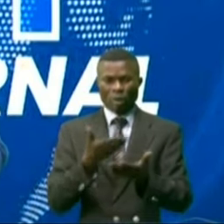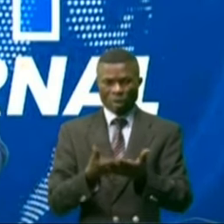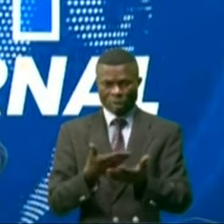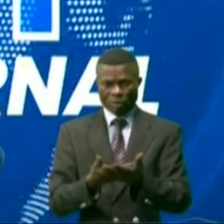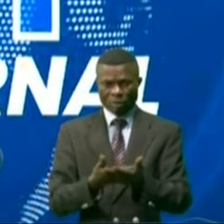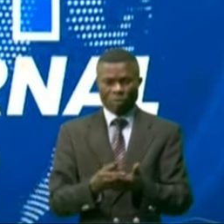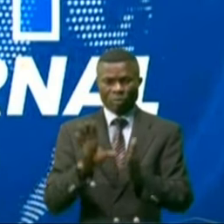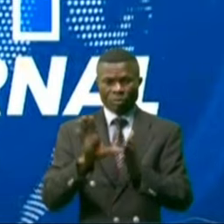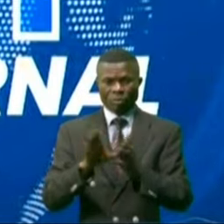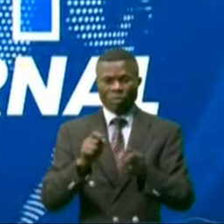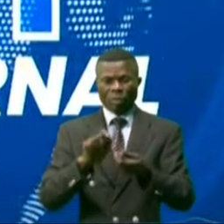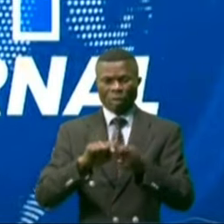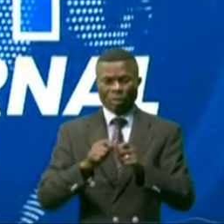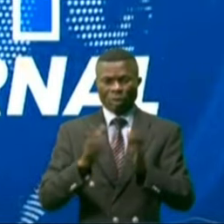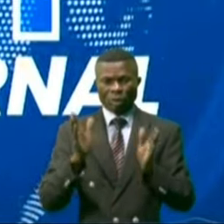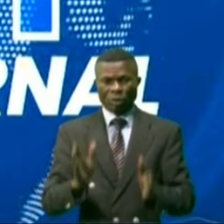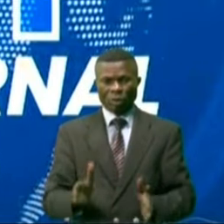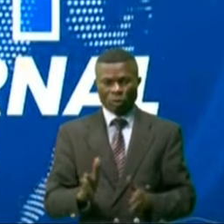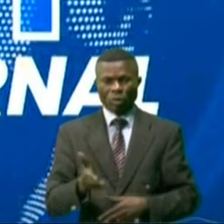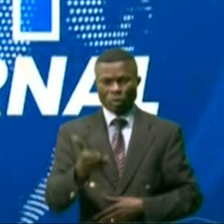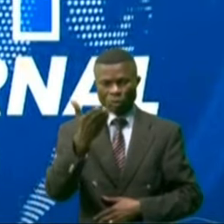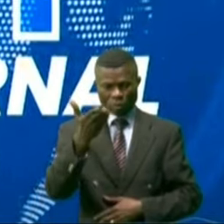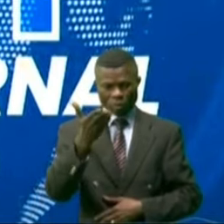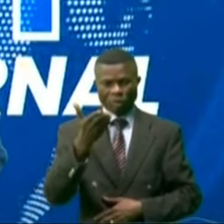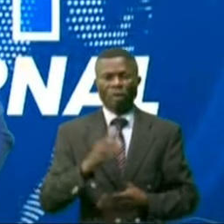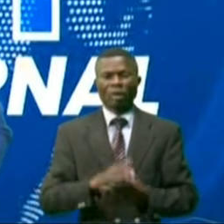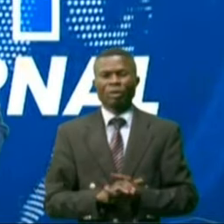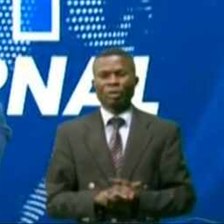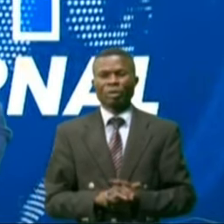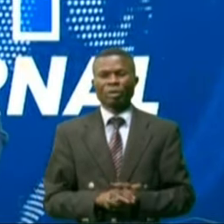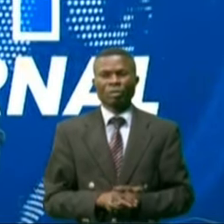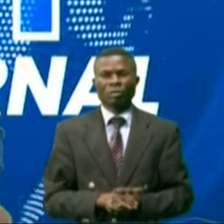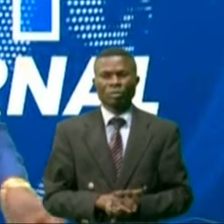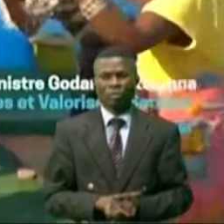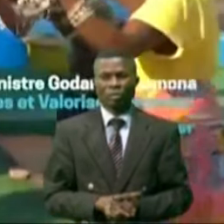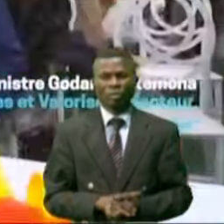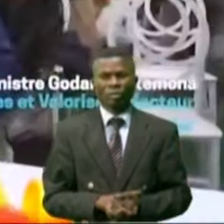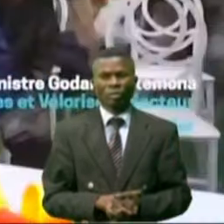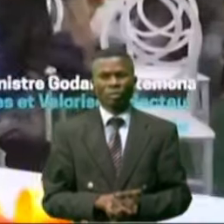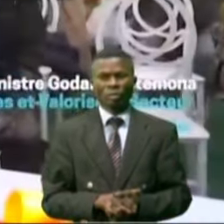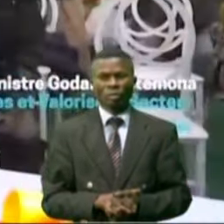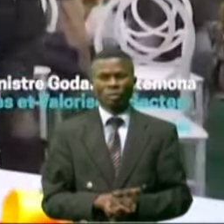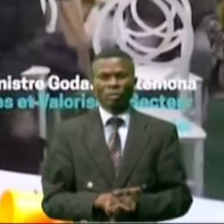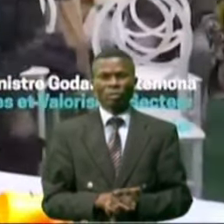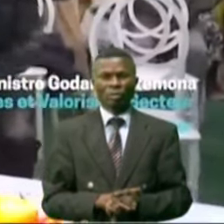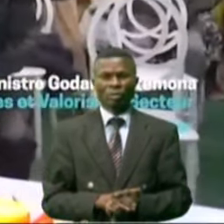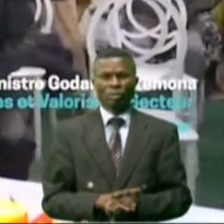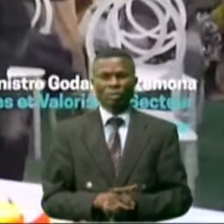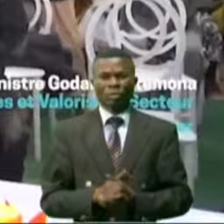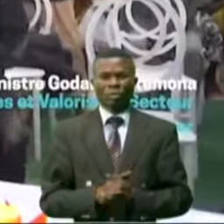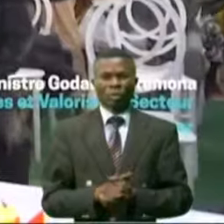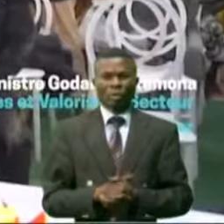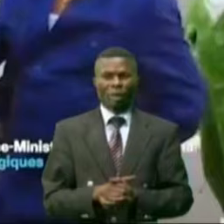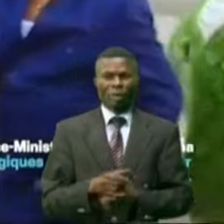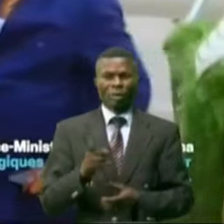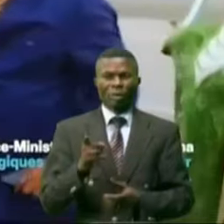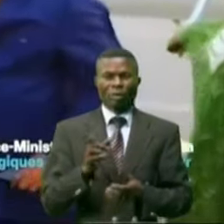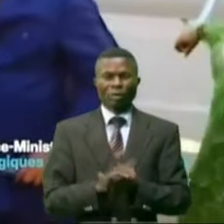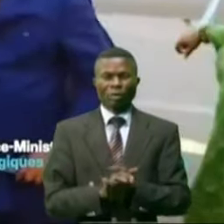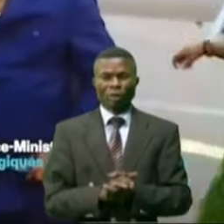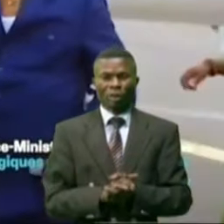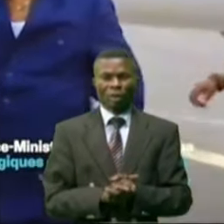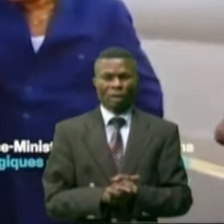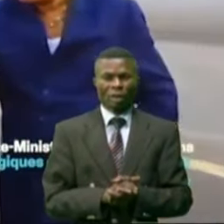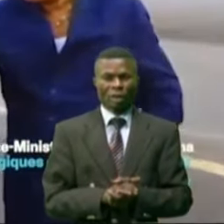un reportage plutôt de Lucila Vichisenda rendu par Chimène Dondo. Le vice-ministre des Mines, Godard Motemona,